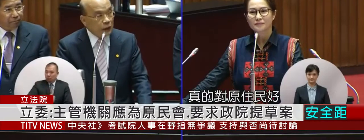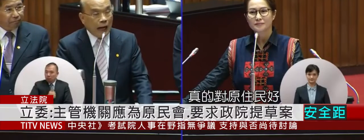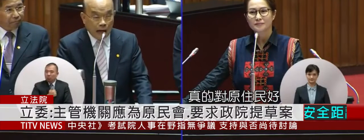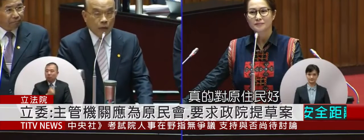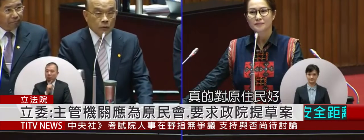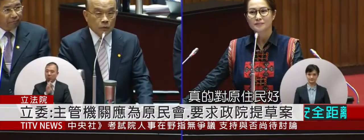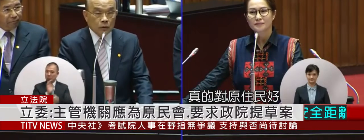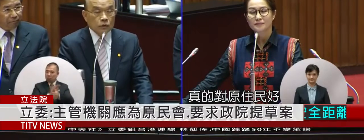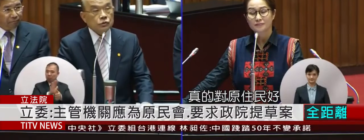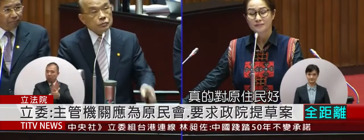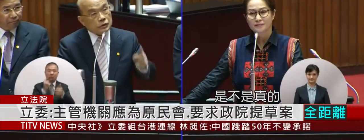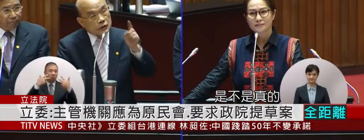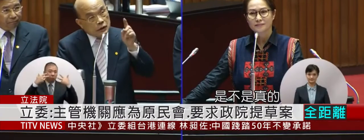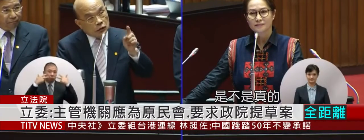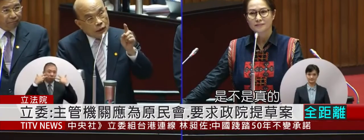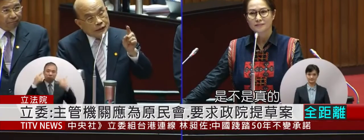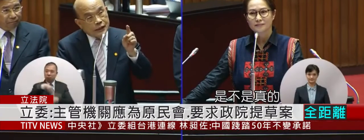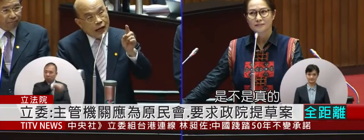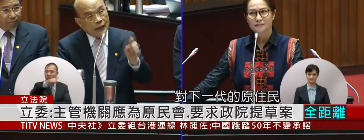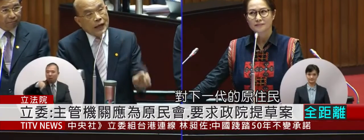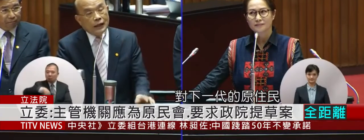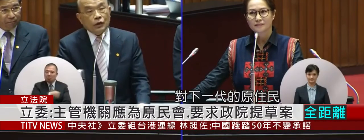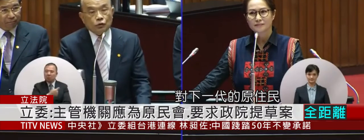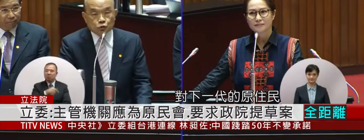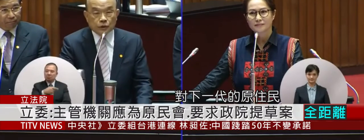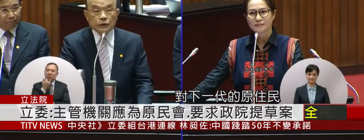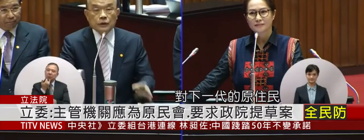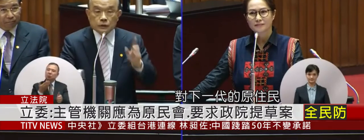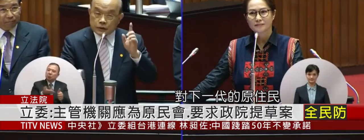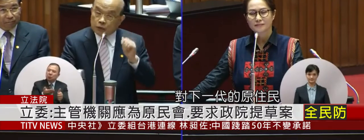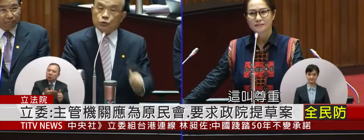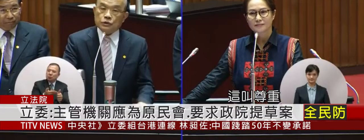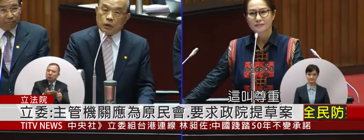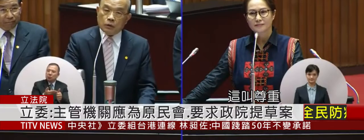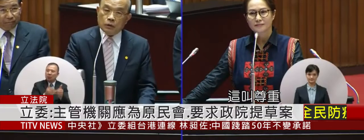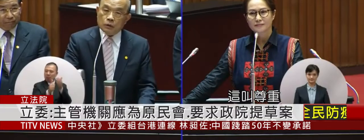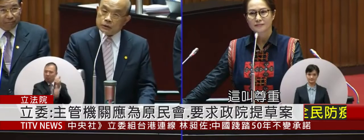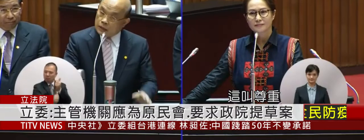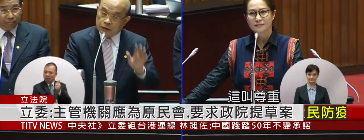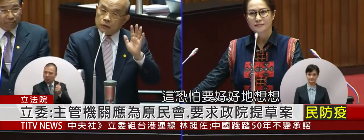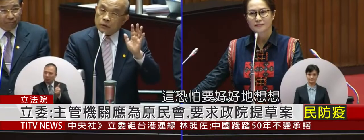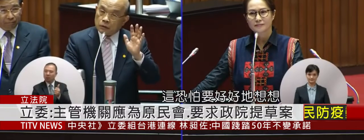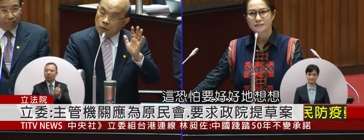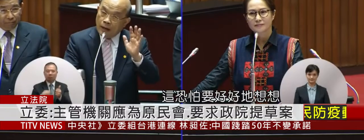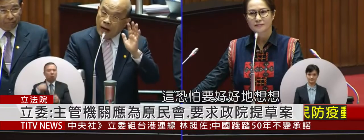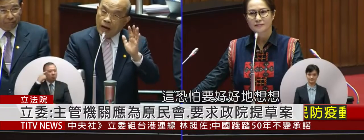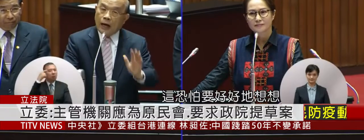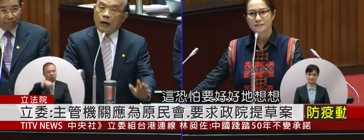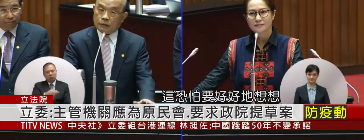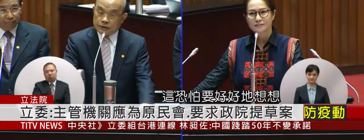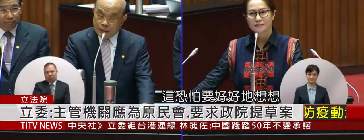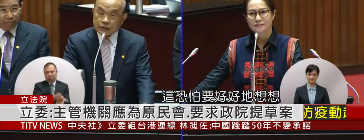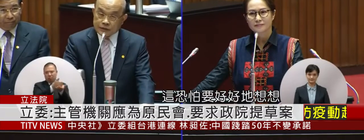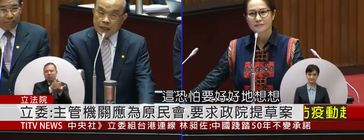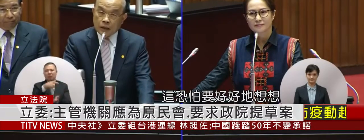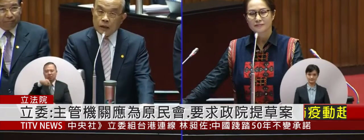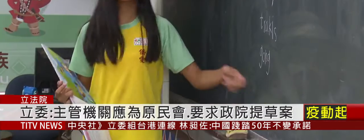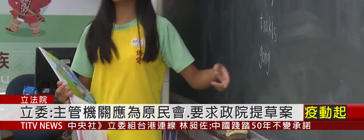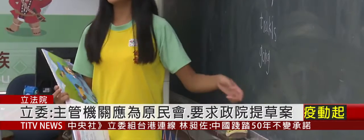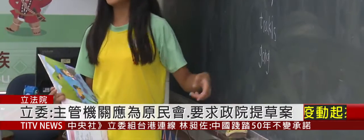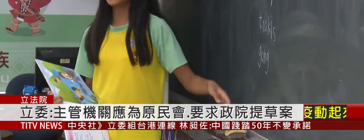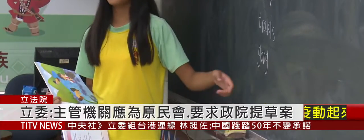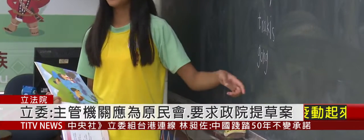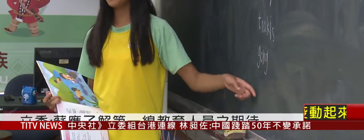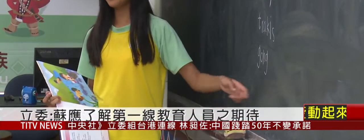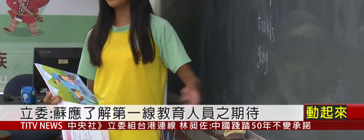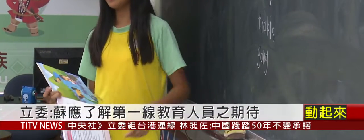原住民好，是不是真的对下一代的原住民，这叫尊重，这恐怕要好好的想想。 立